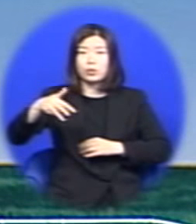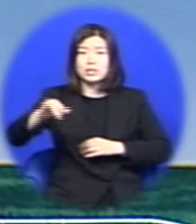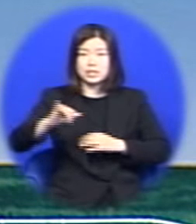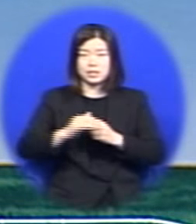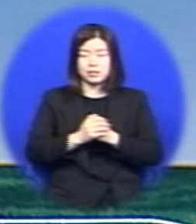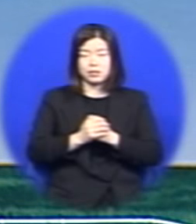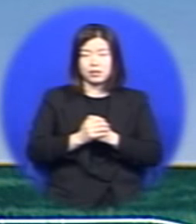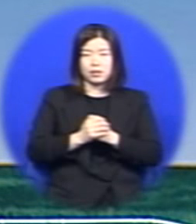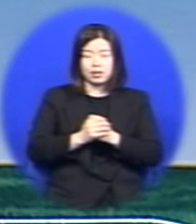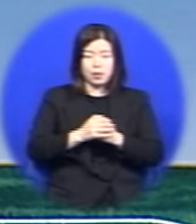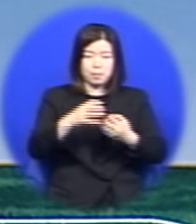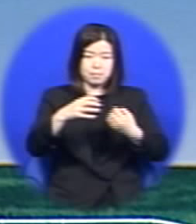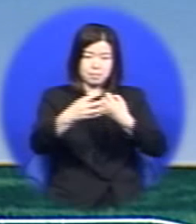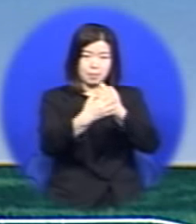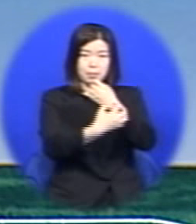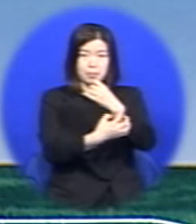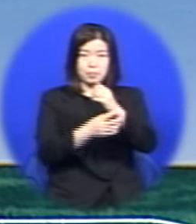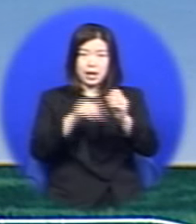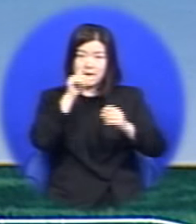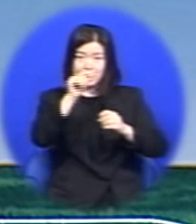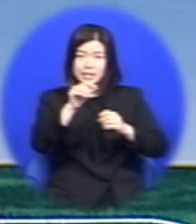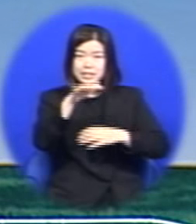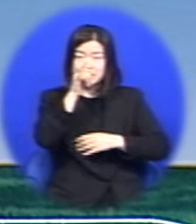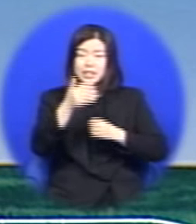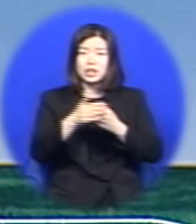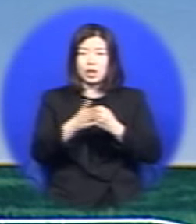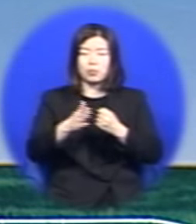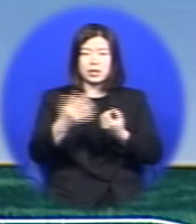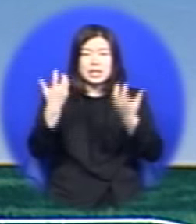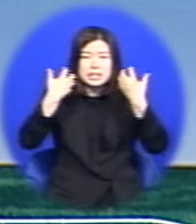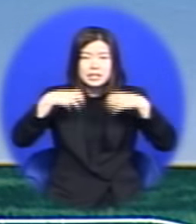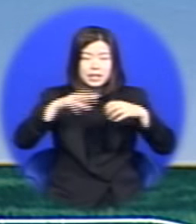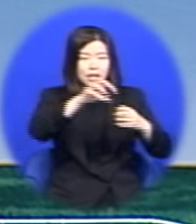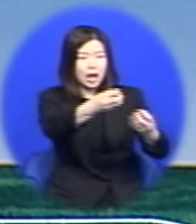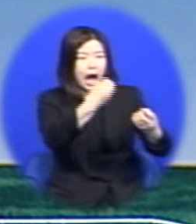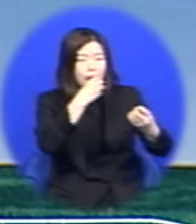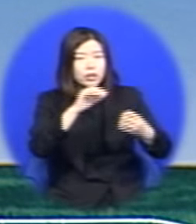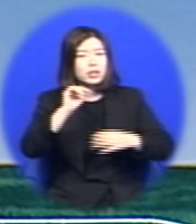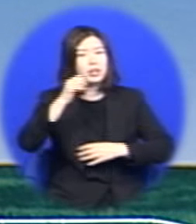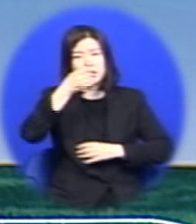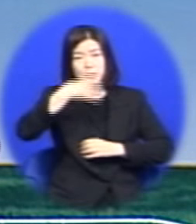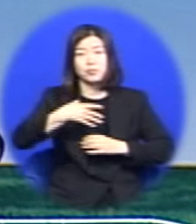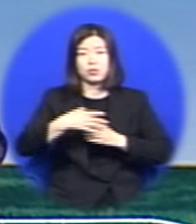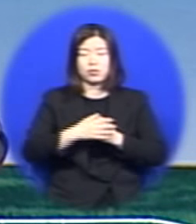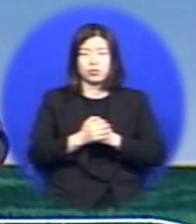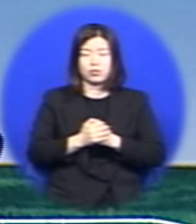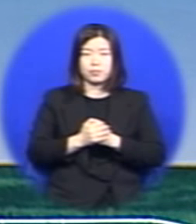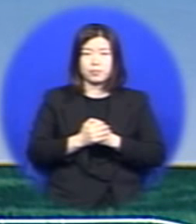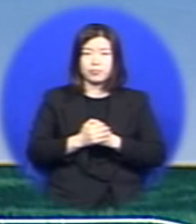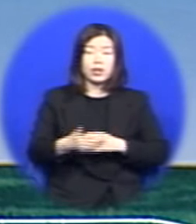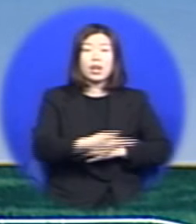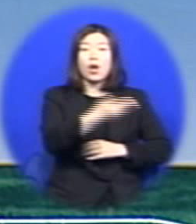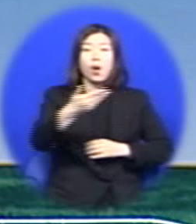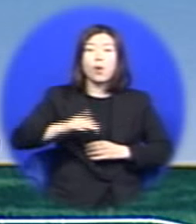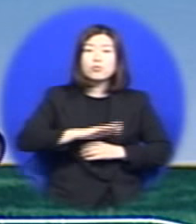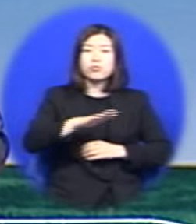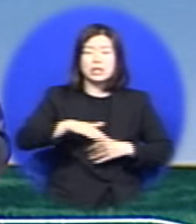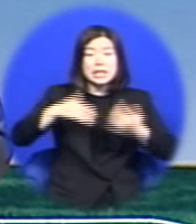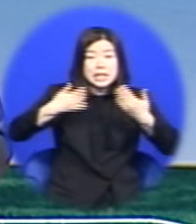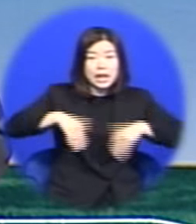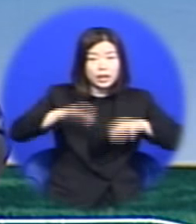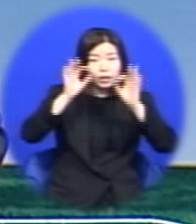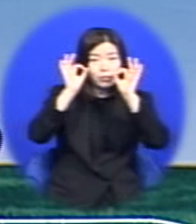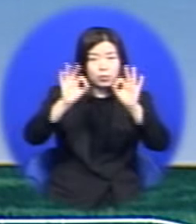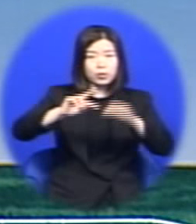고슴도치는 사방에 가시가 나와 있기 때문에 사자가 고슴도치를 도저히 잡아먹을 수가 없어요. 여러분, 우리는 약해 보여도